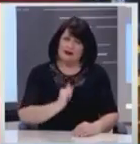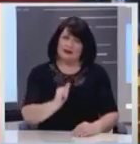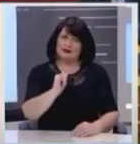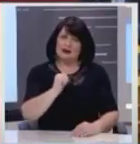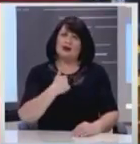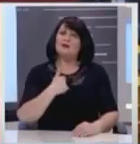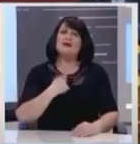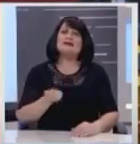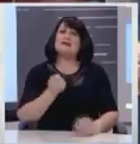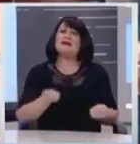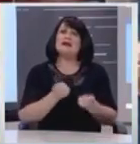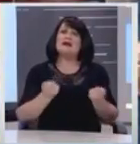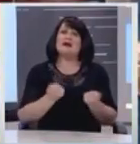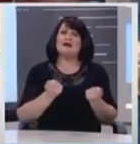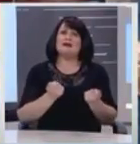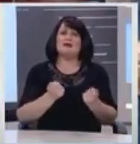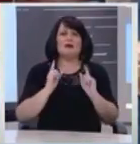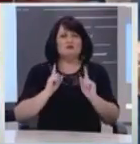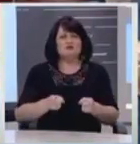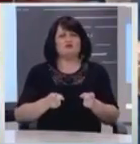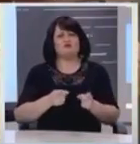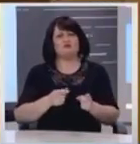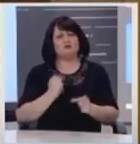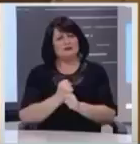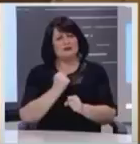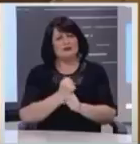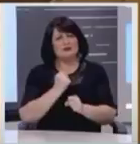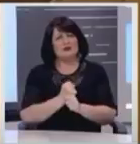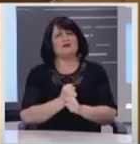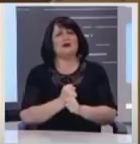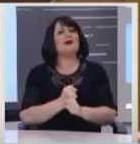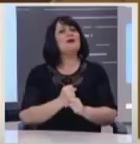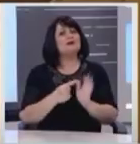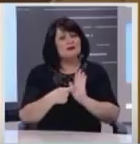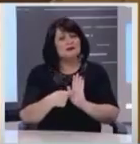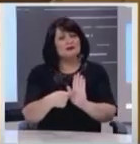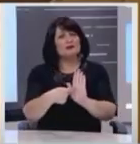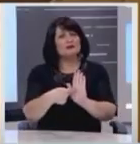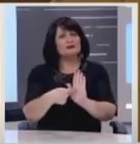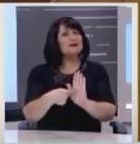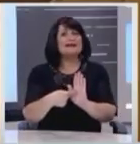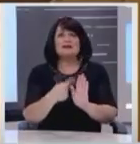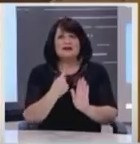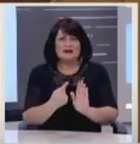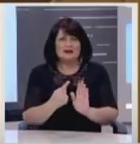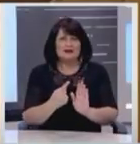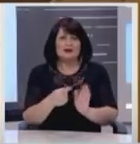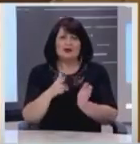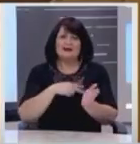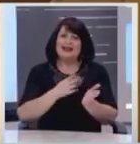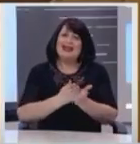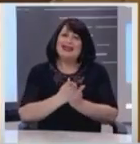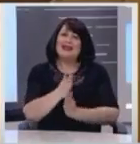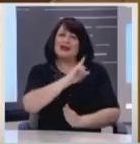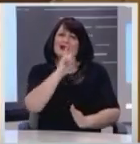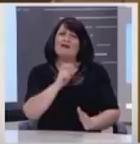αναδείξαμε με επιμονή και αποφασιστικότητα το γεγονός ότι δίκαιη και βιώσιμη